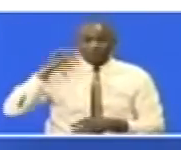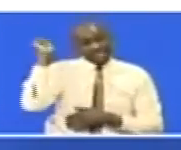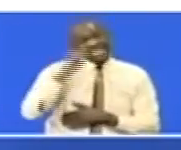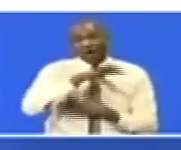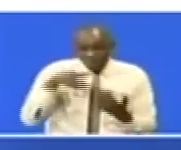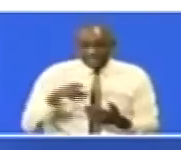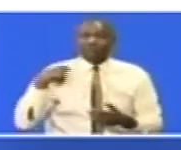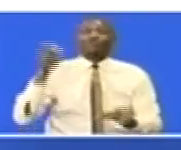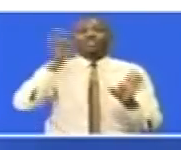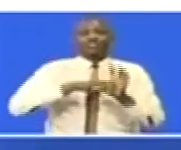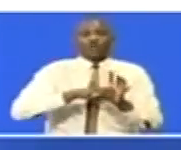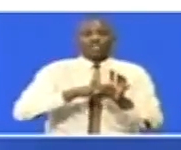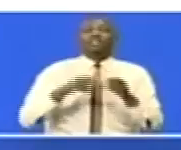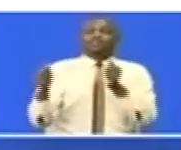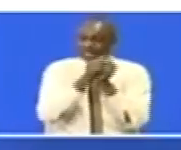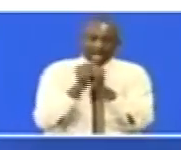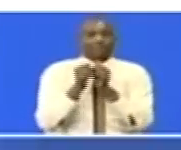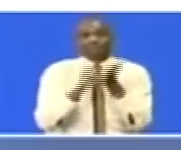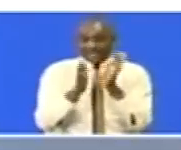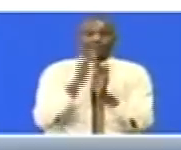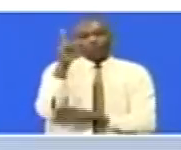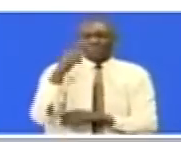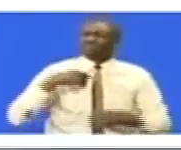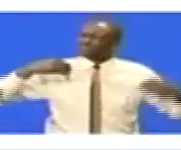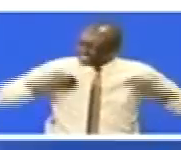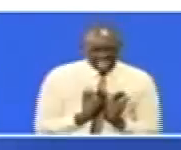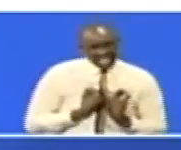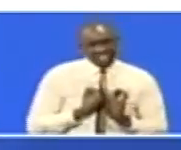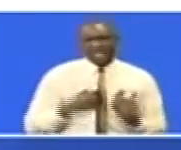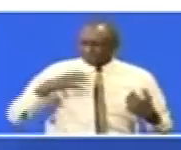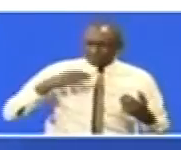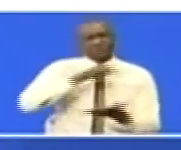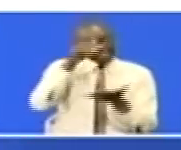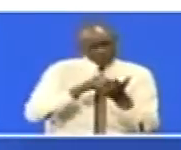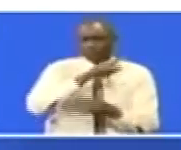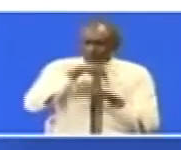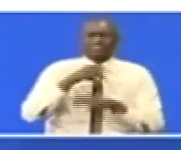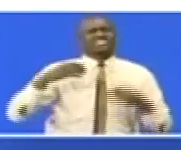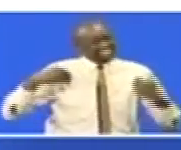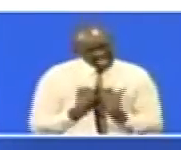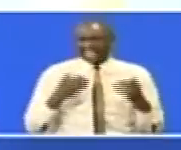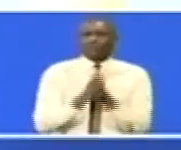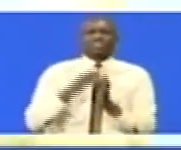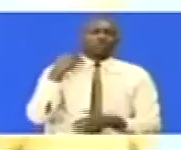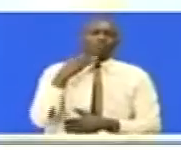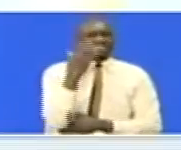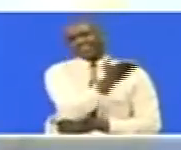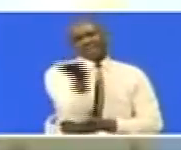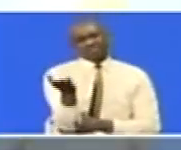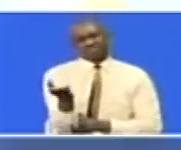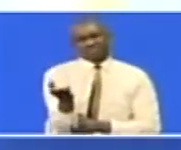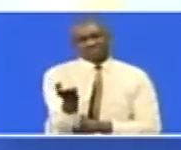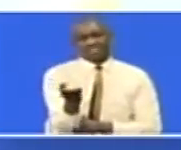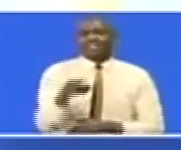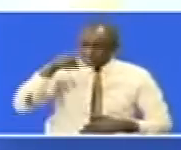hii watajiunga kama kitu kimoja, kwa sababu wamechoka. Hata hapa watu wa Central Province wamechoka na wizi. Ile